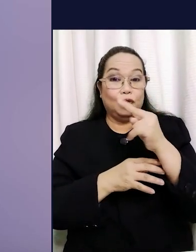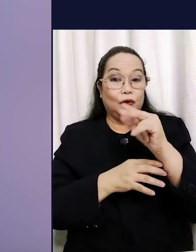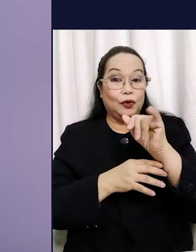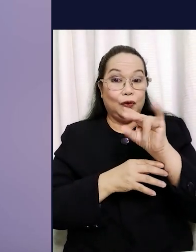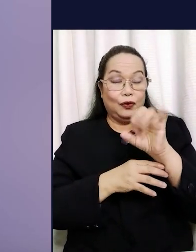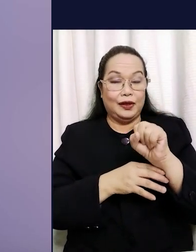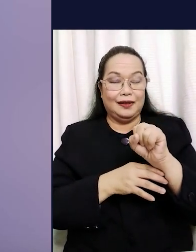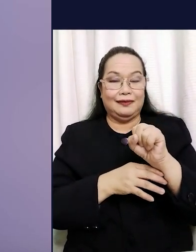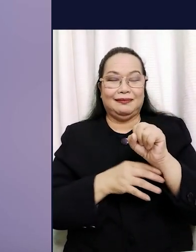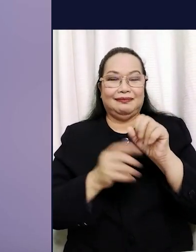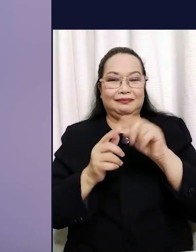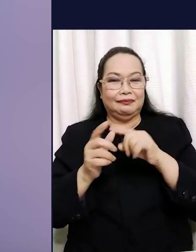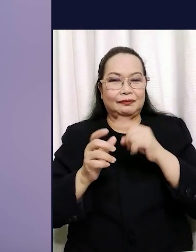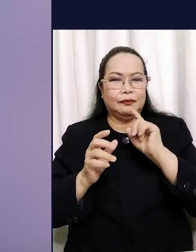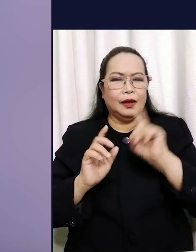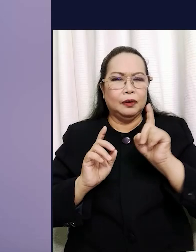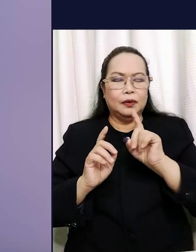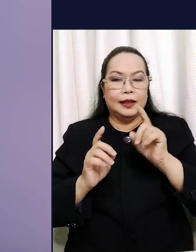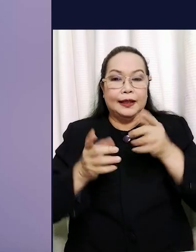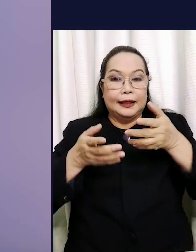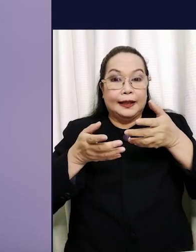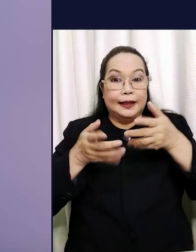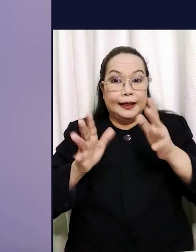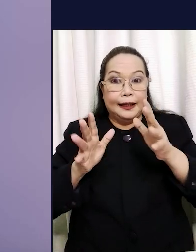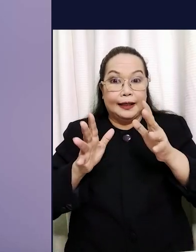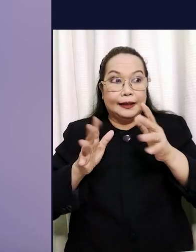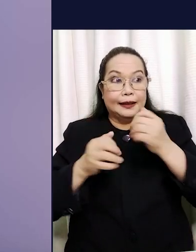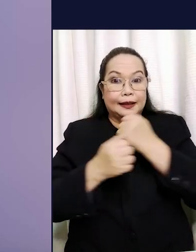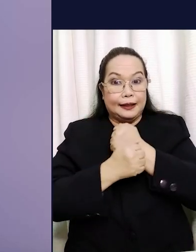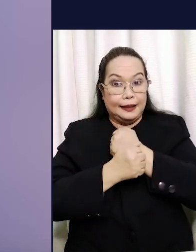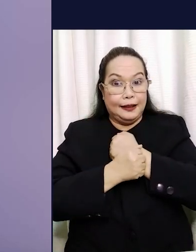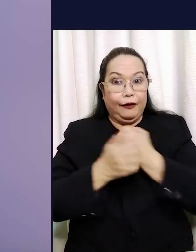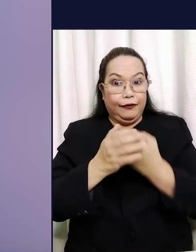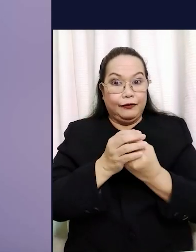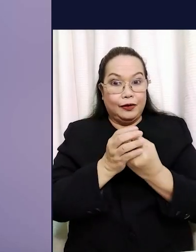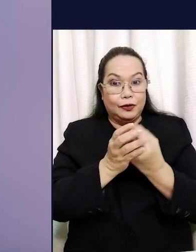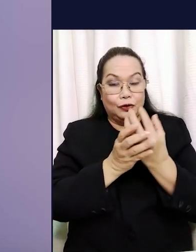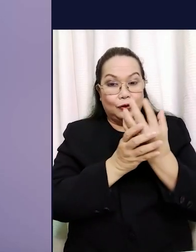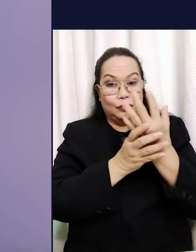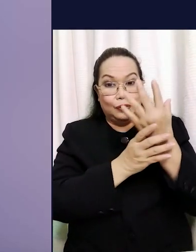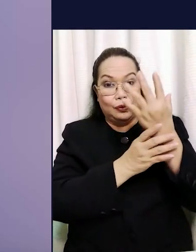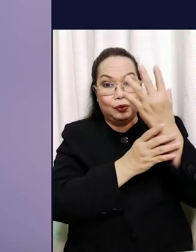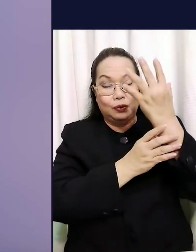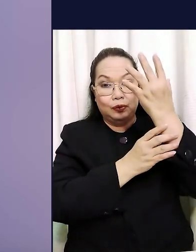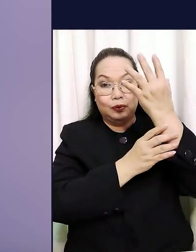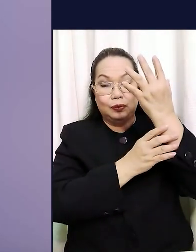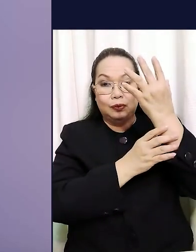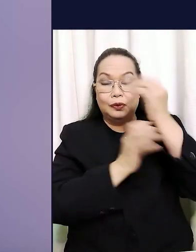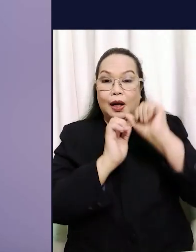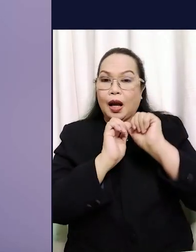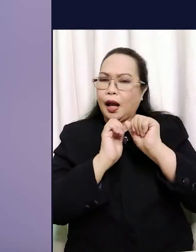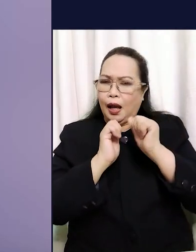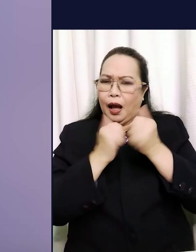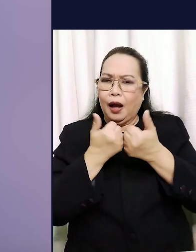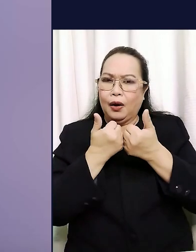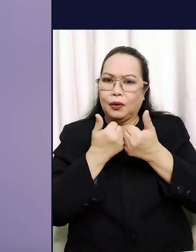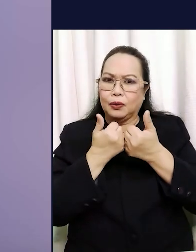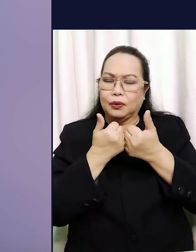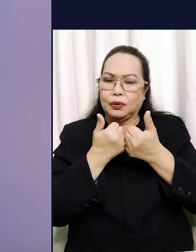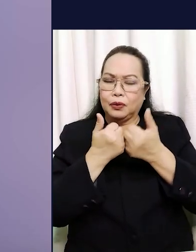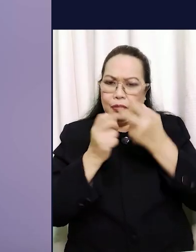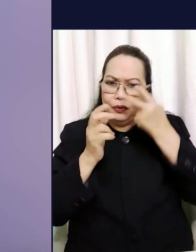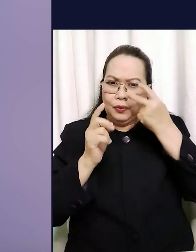let this emerge. Talagang mag-develop po ito sa atin. Talagang makita sa atin yung ganong pag-ibig